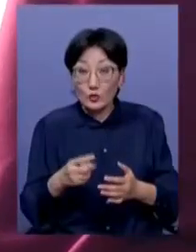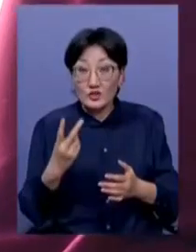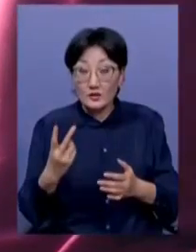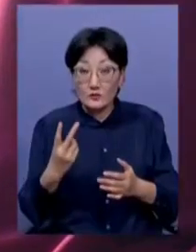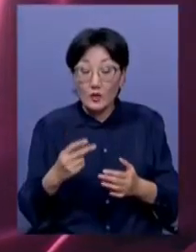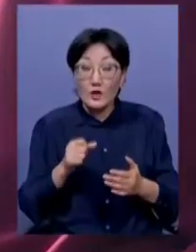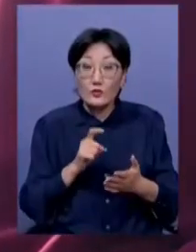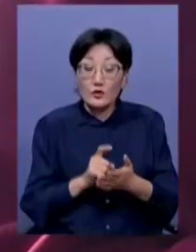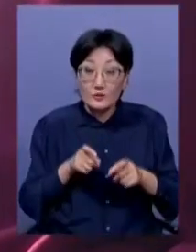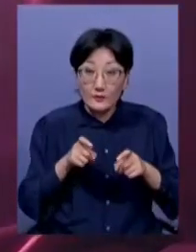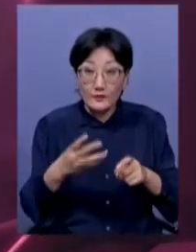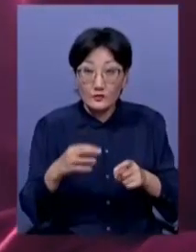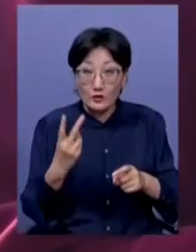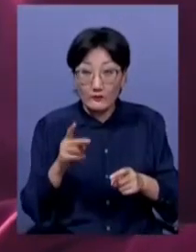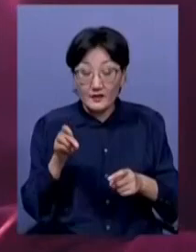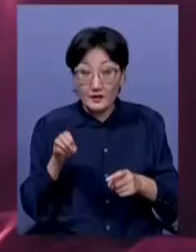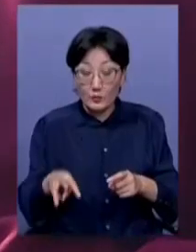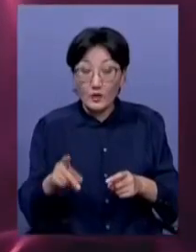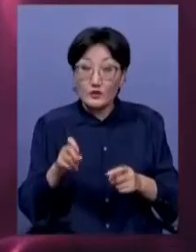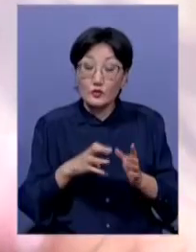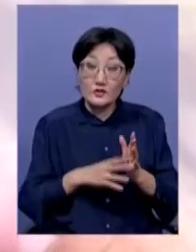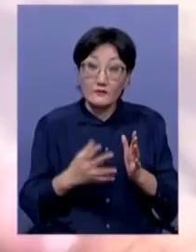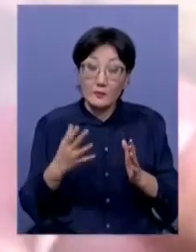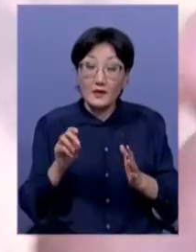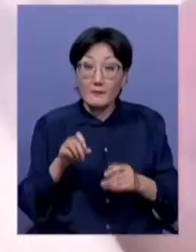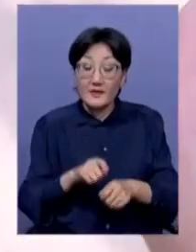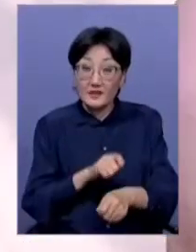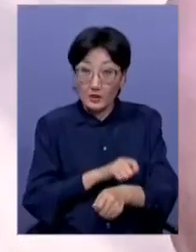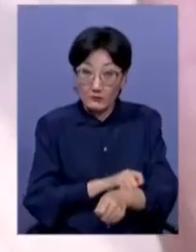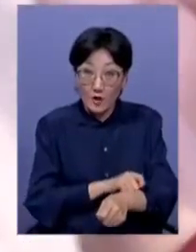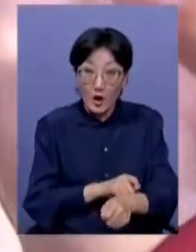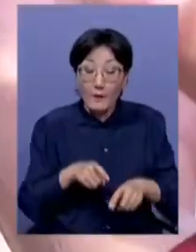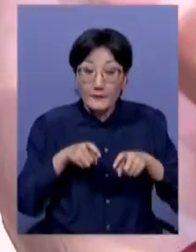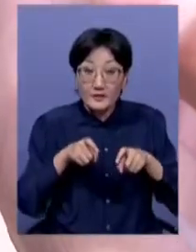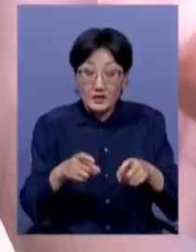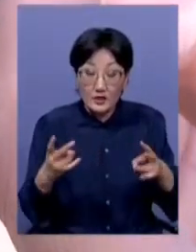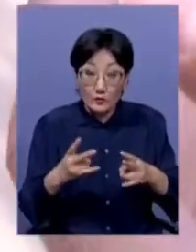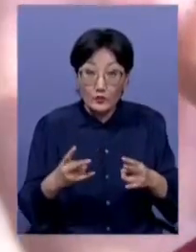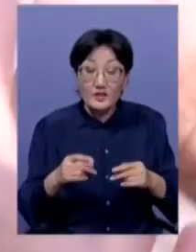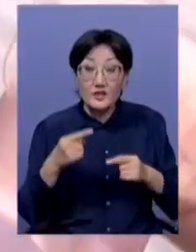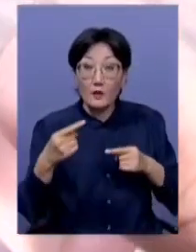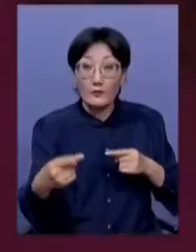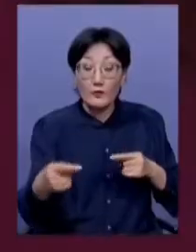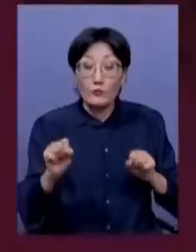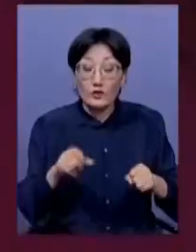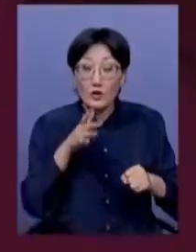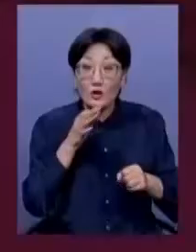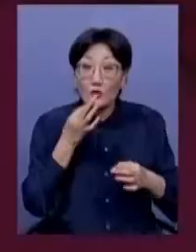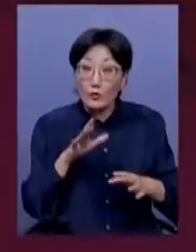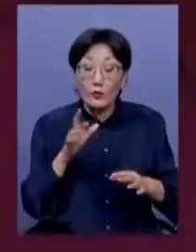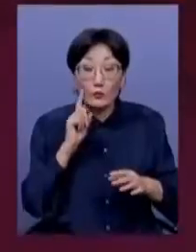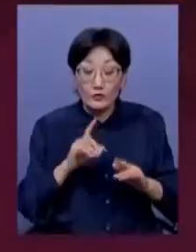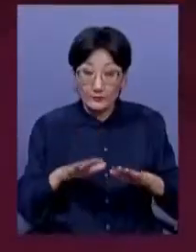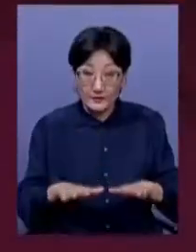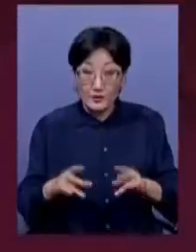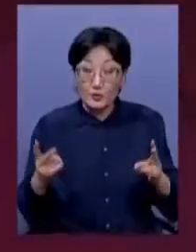преодолеть дистанцию 42 километра и 195 метров. При этом пробежать нужное расстояние можно в любом удобном месте,